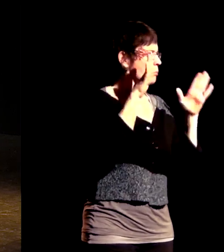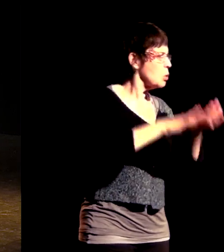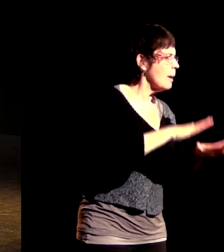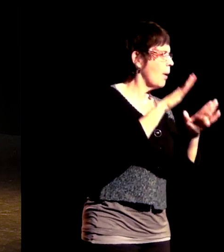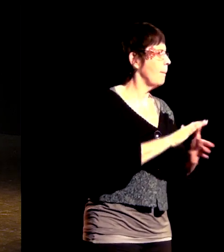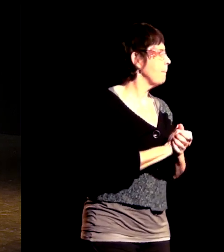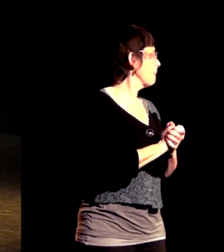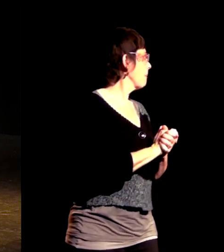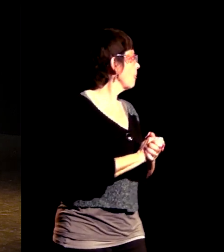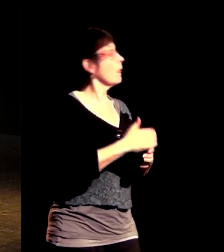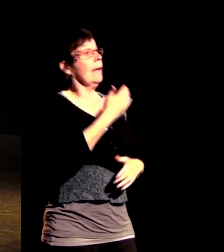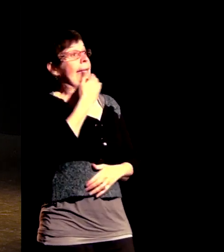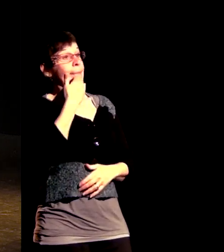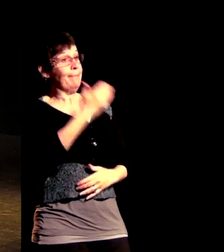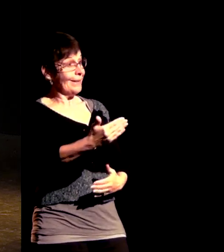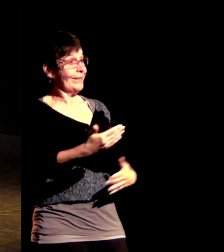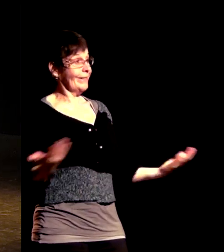pour faire ça. Je vous remercie.